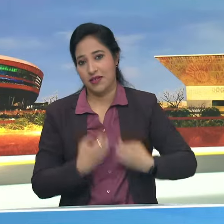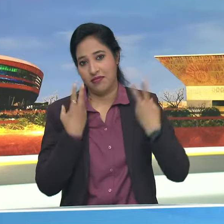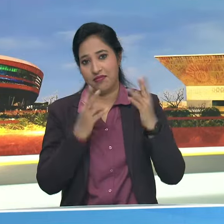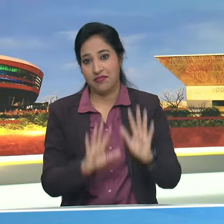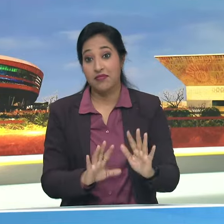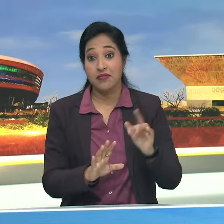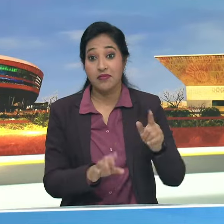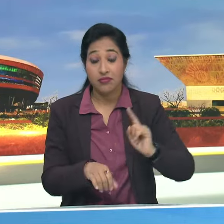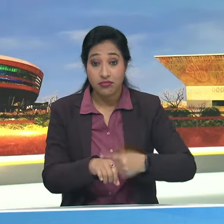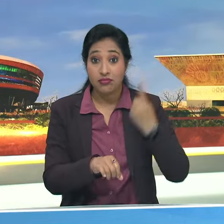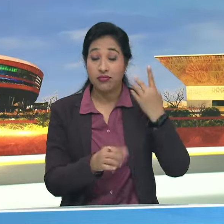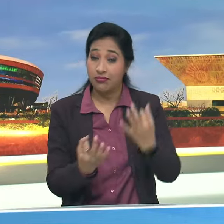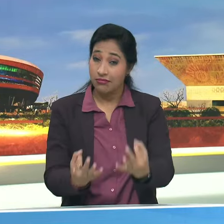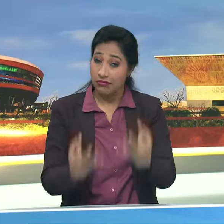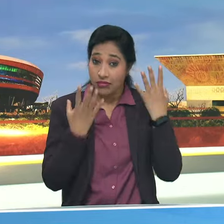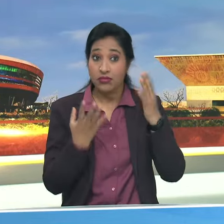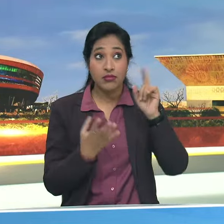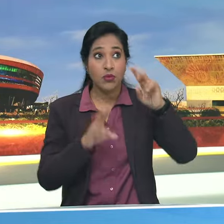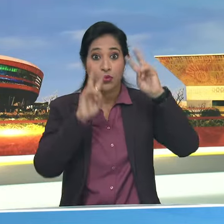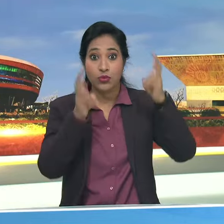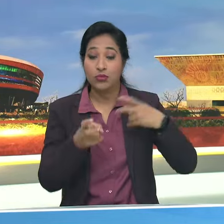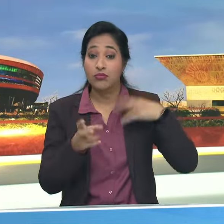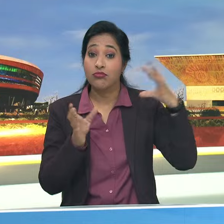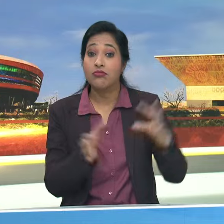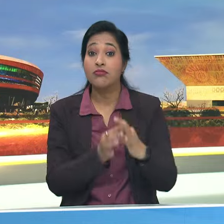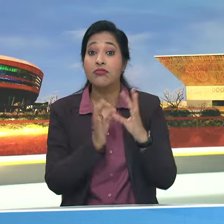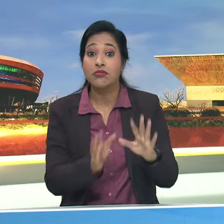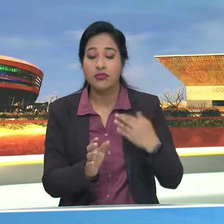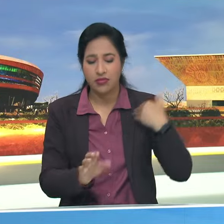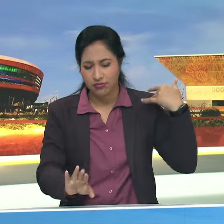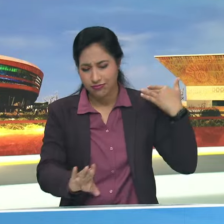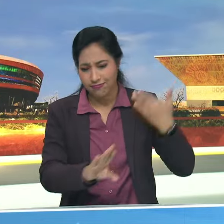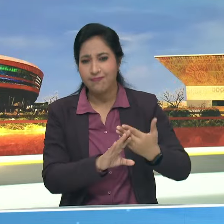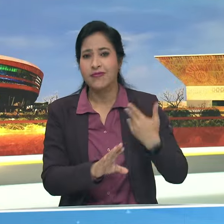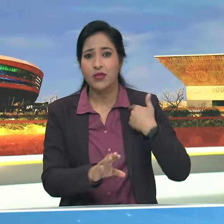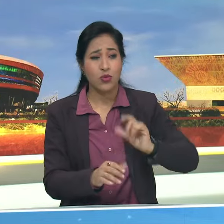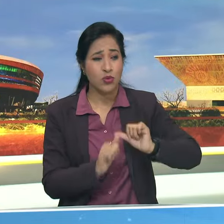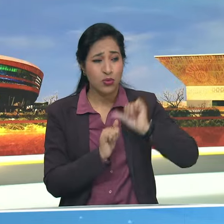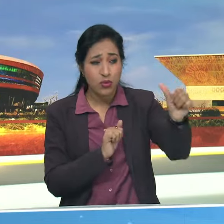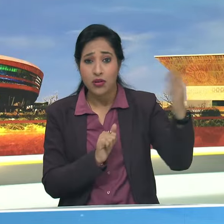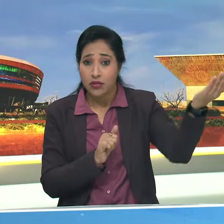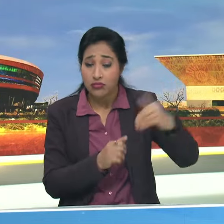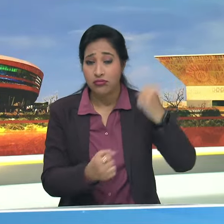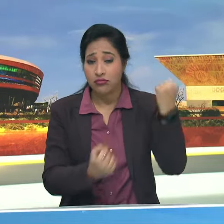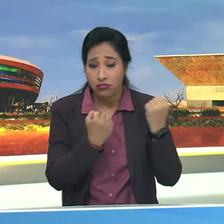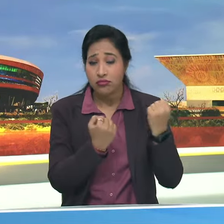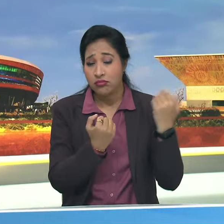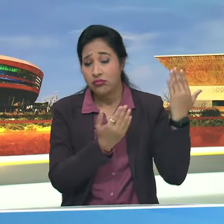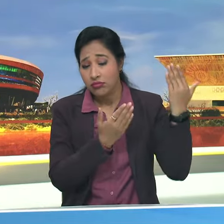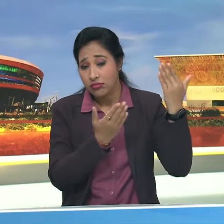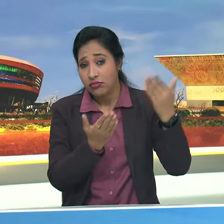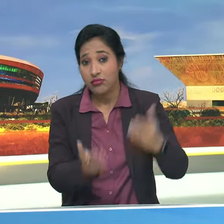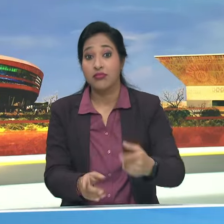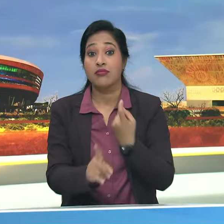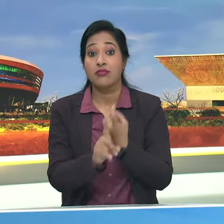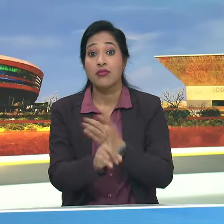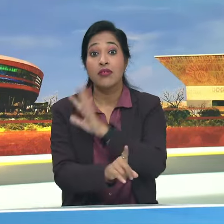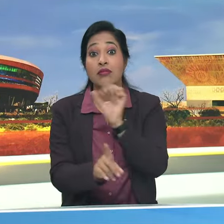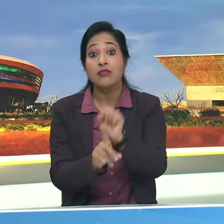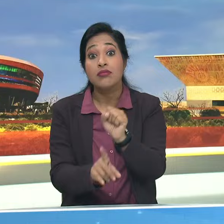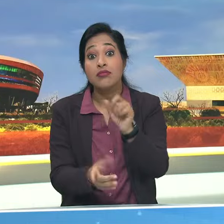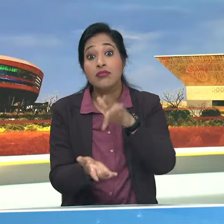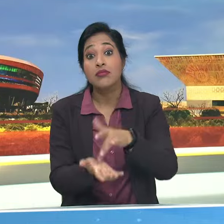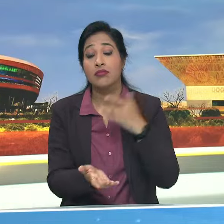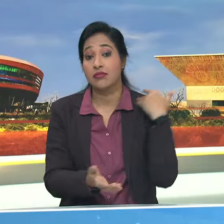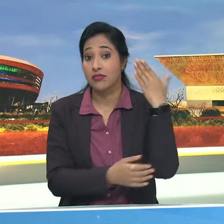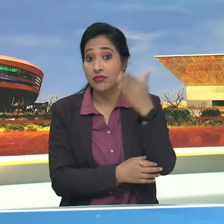ये अद्भुत विषय है कि हम इतनी दूर से चलकर, रेलगाड़ी में चलकर यहाँ काशी में दर्शन